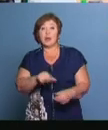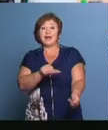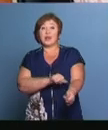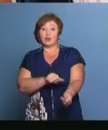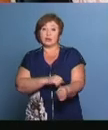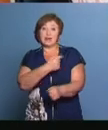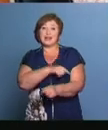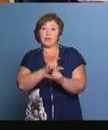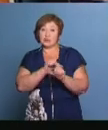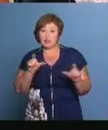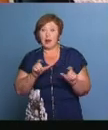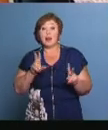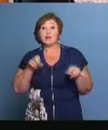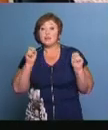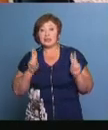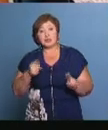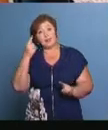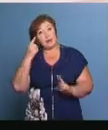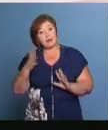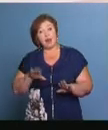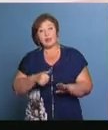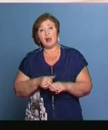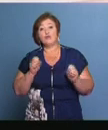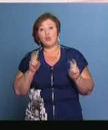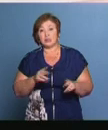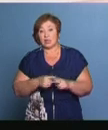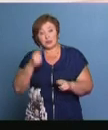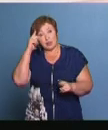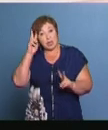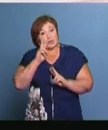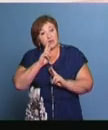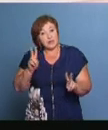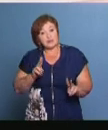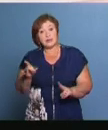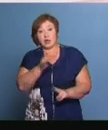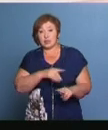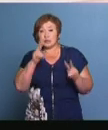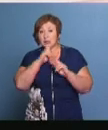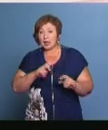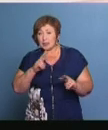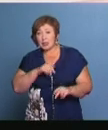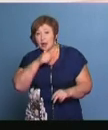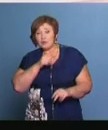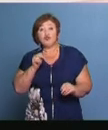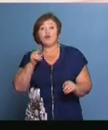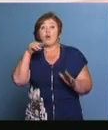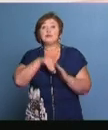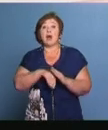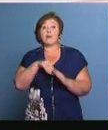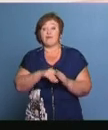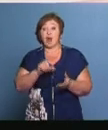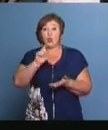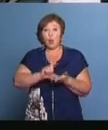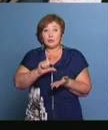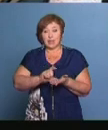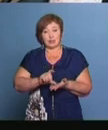наркологическом диспансере. И как специалист понимает, главная опасность – это неизвестность. Российских исследований того, чем заправляют контейнеры электронных